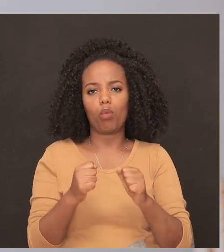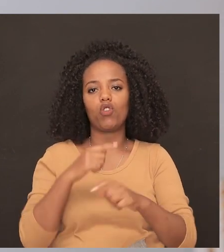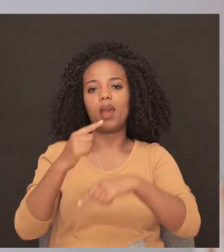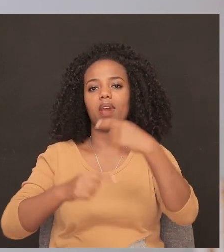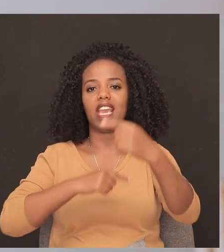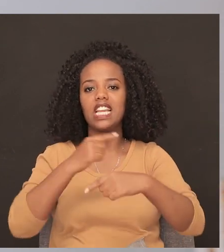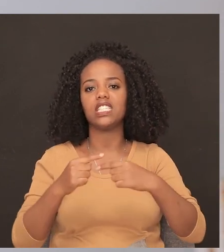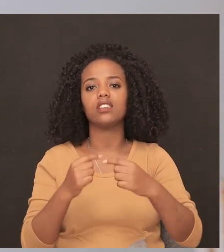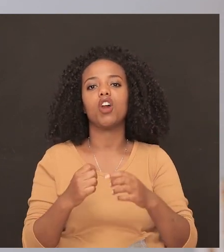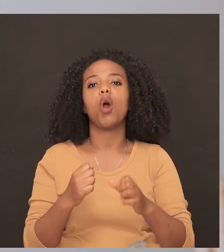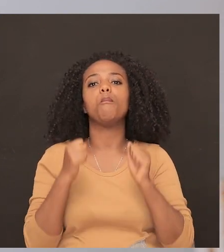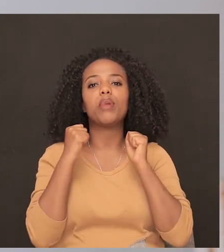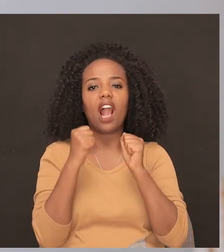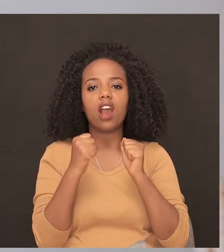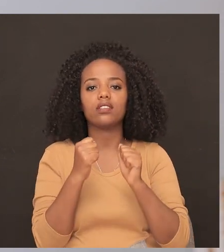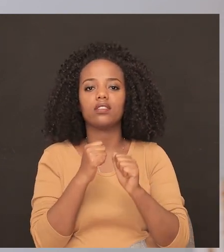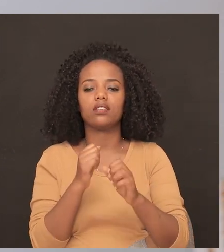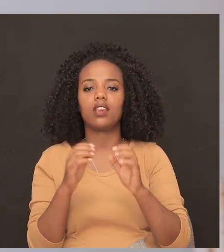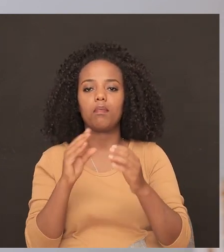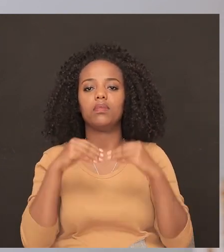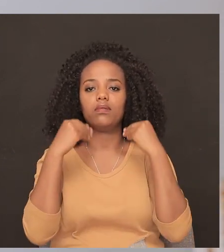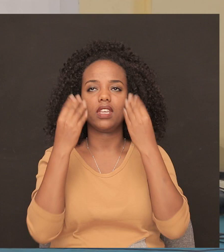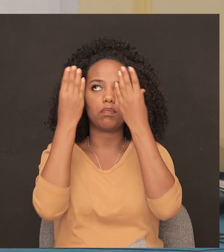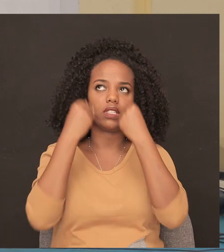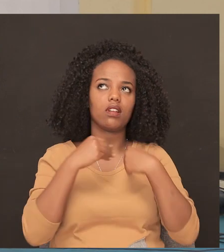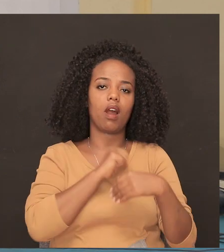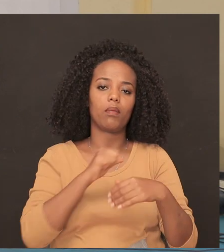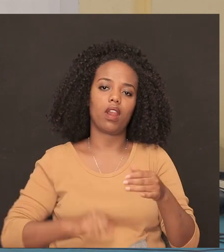ለመሄድ ብቃት የሚሰጥ አምላክ ማለት ነው።